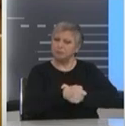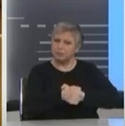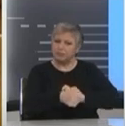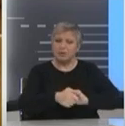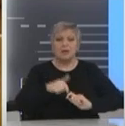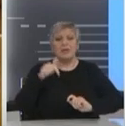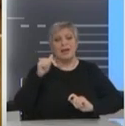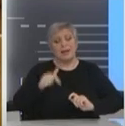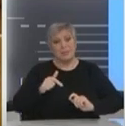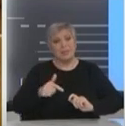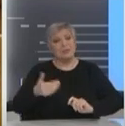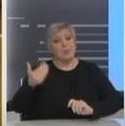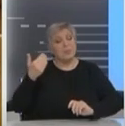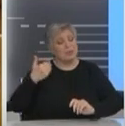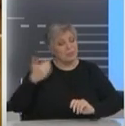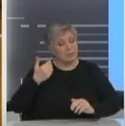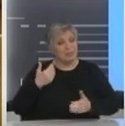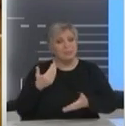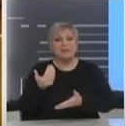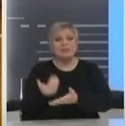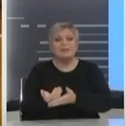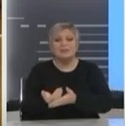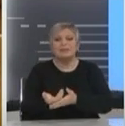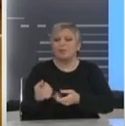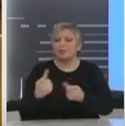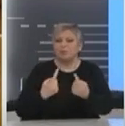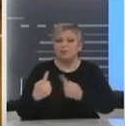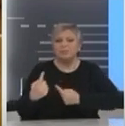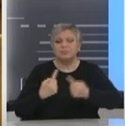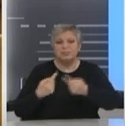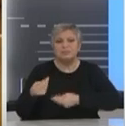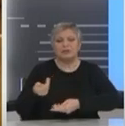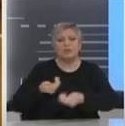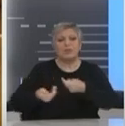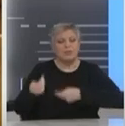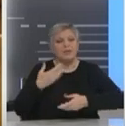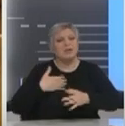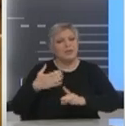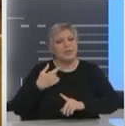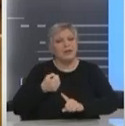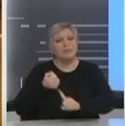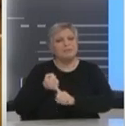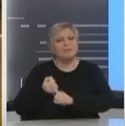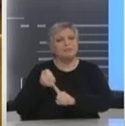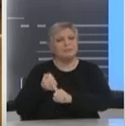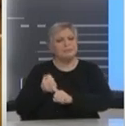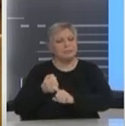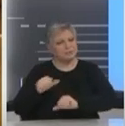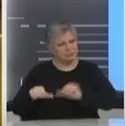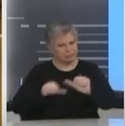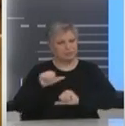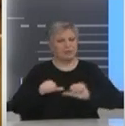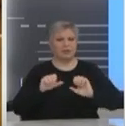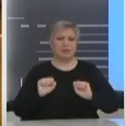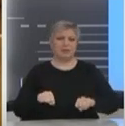που εμείς στη διαπραγμάτευση διεκδικήσαμε. Ας ξεκινήσω λοιπόν από τις ρυθμίσεις που βρίσκονται